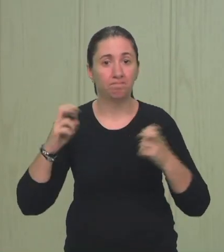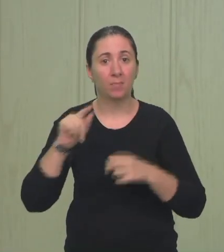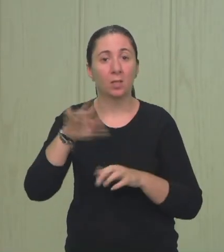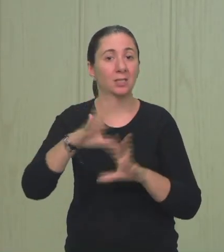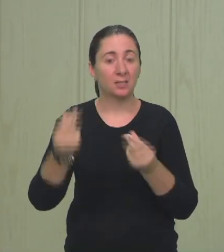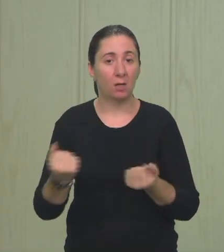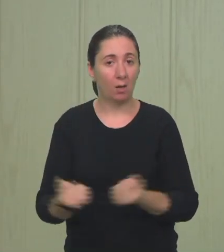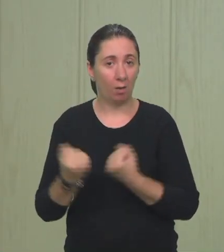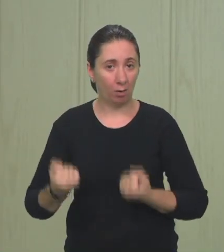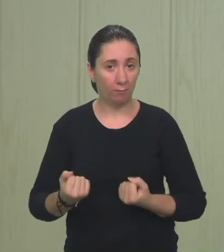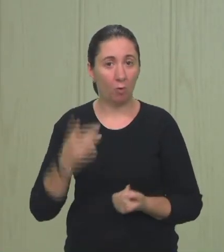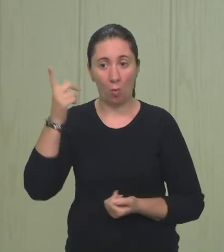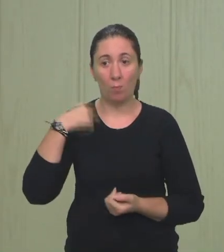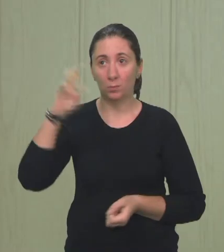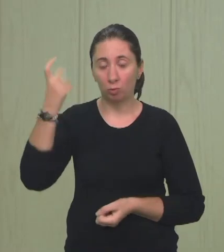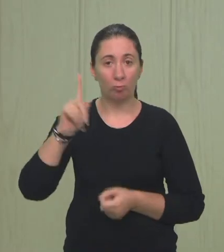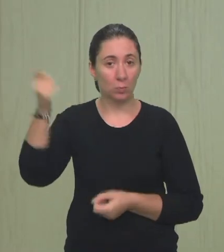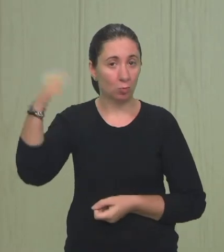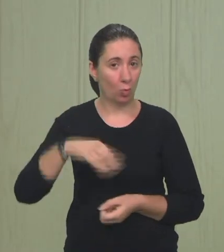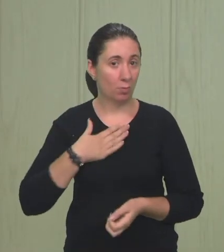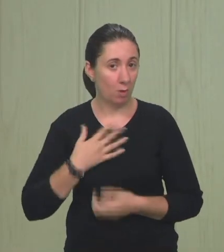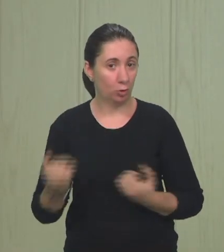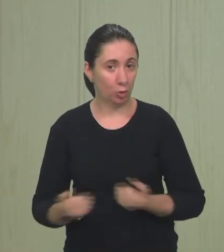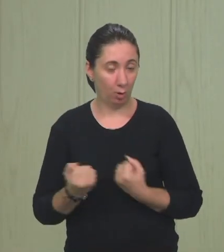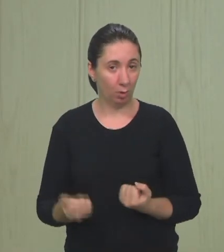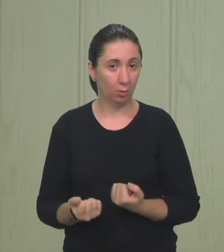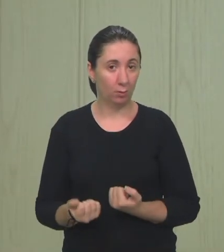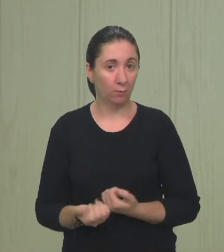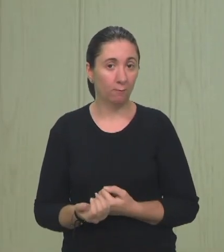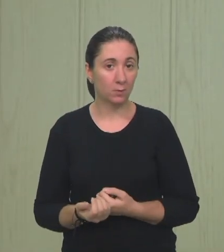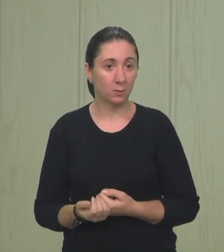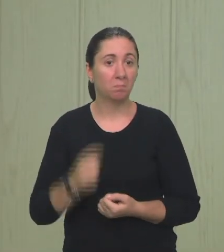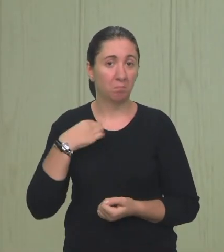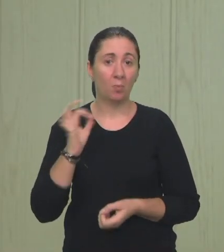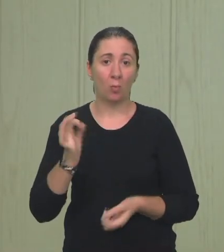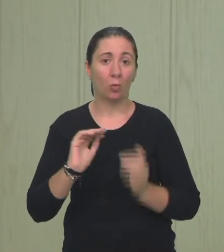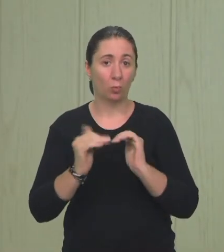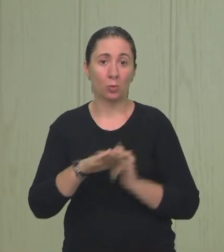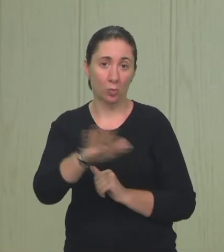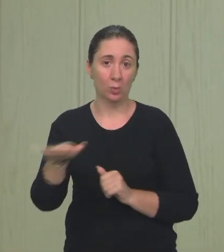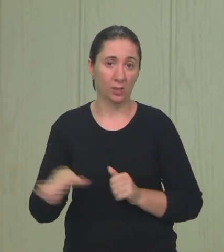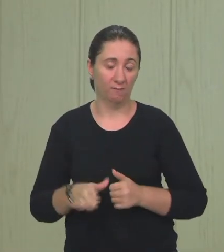njihove aktivnosti, isto tako oni i na naše. I evo, imamo dobru suradnju sa svima.